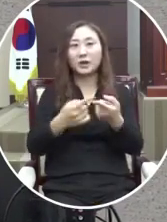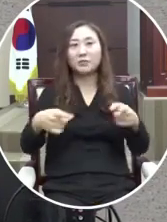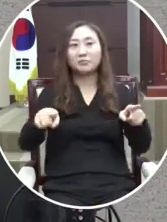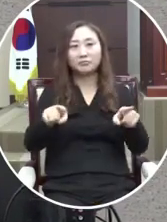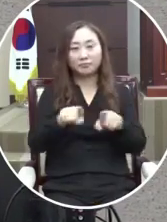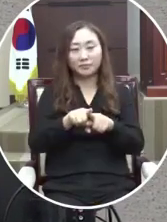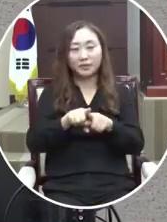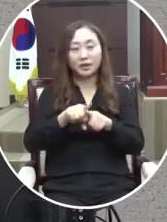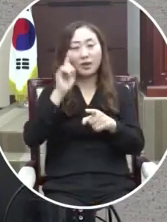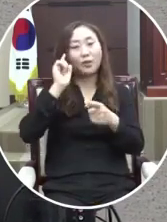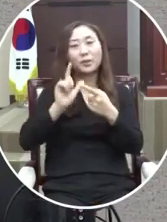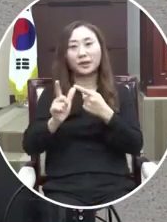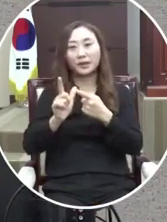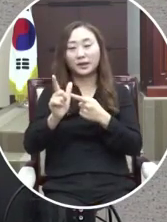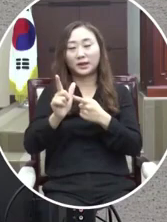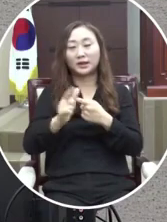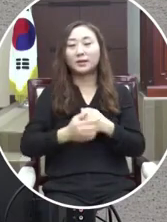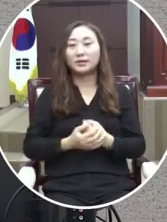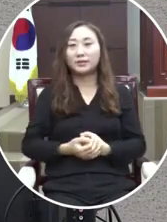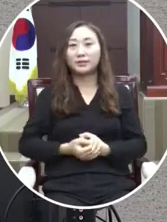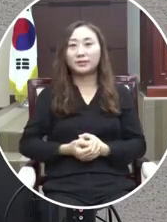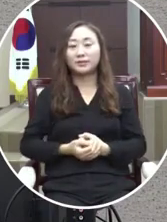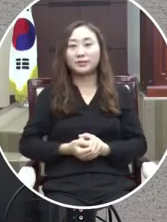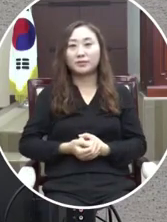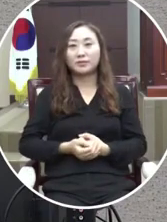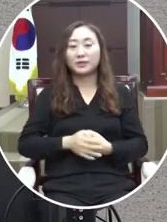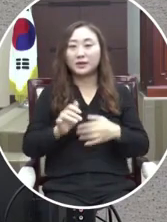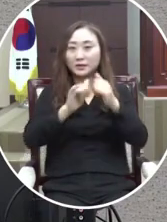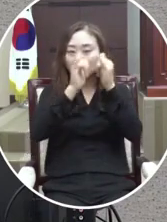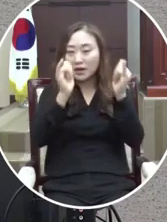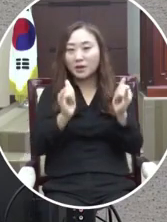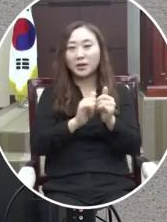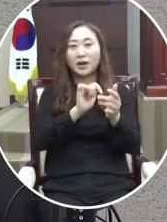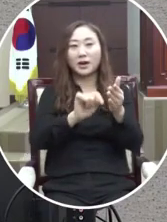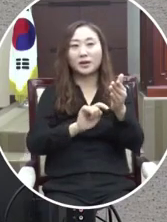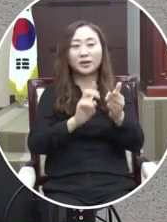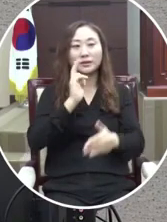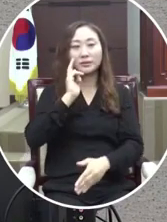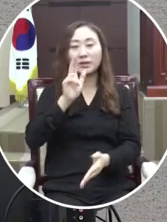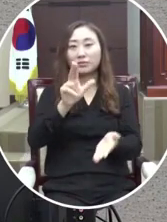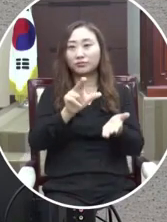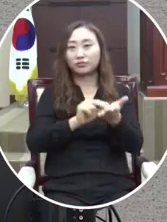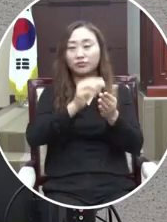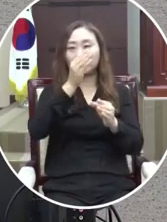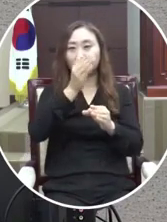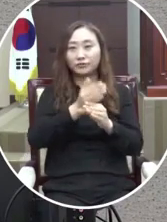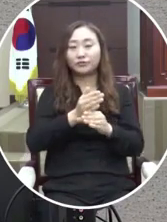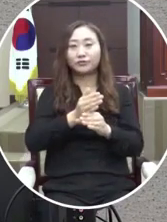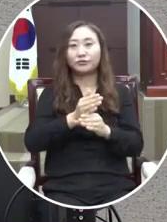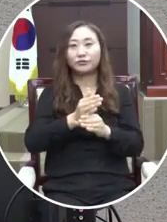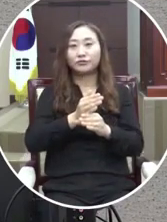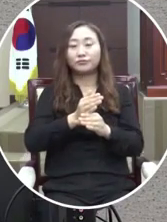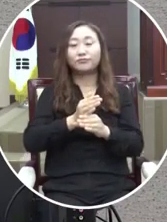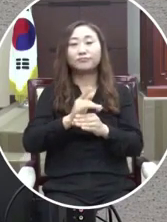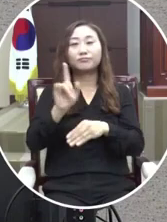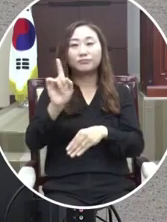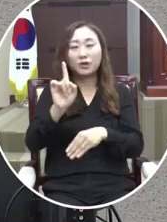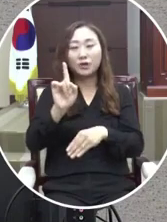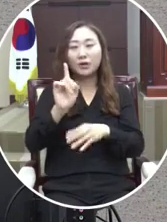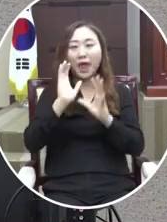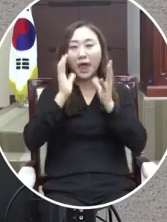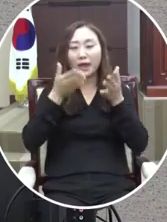고민해보는 시간을 갖고자 합니다. 오늘은 우리 사회의 심각한 문제 중에 하나인 저출산 문제에